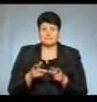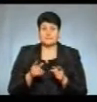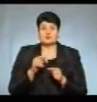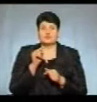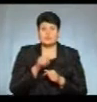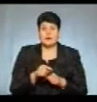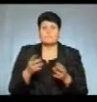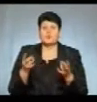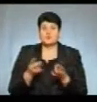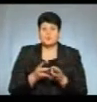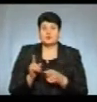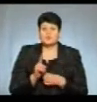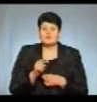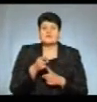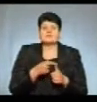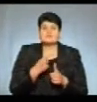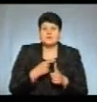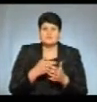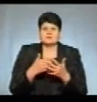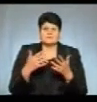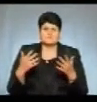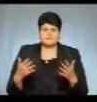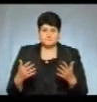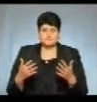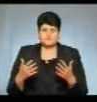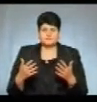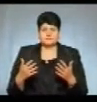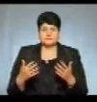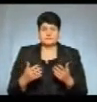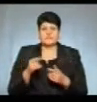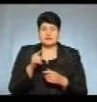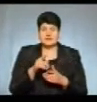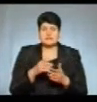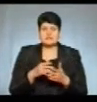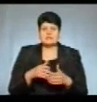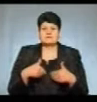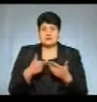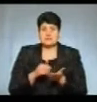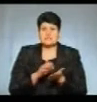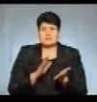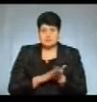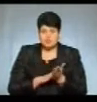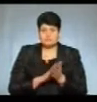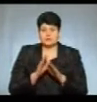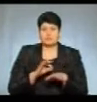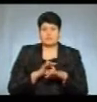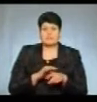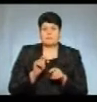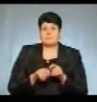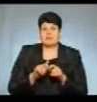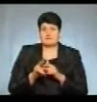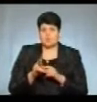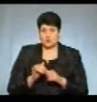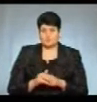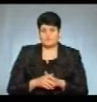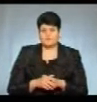вона потребує чогось, як її звати, ну так і інше. От, її звернення зареєстровано, зараз будемо проводити перевірку.